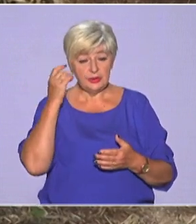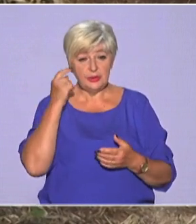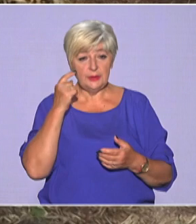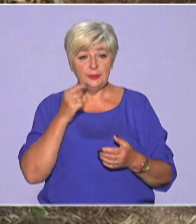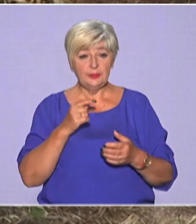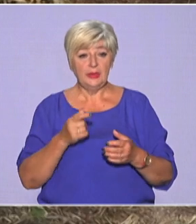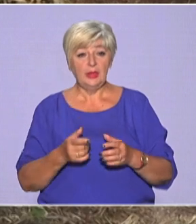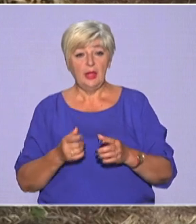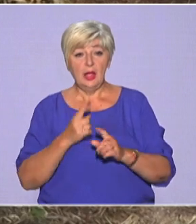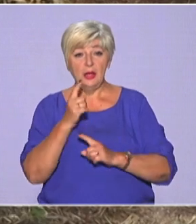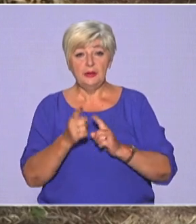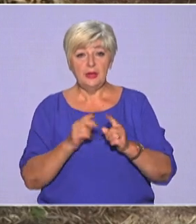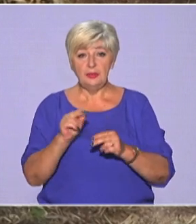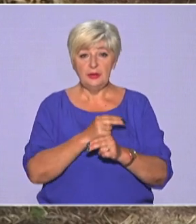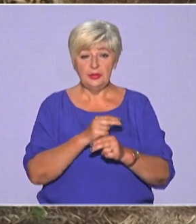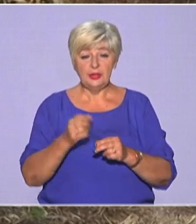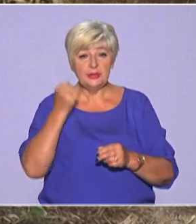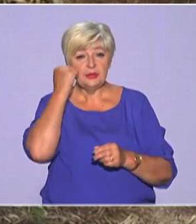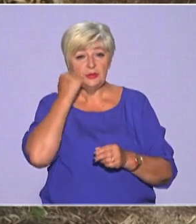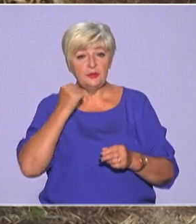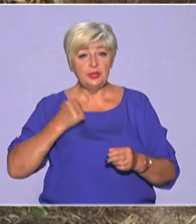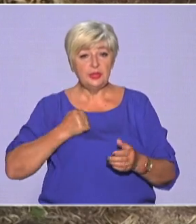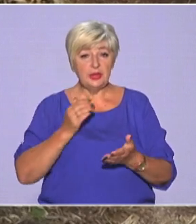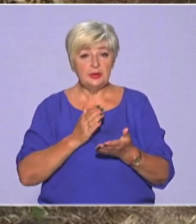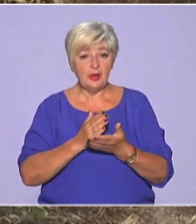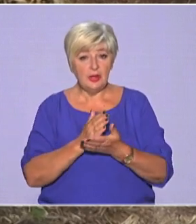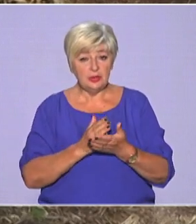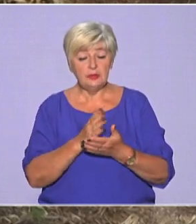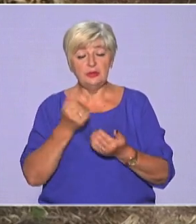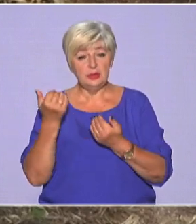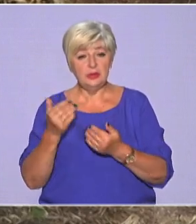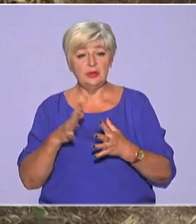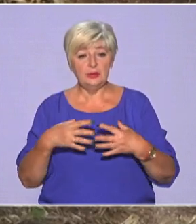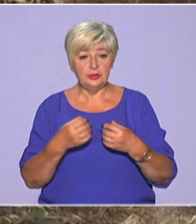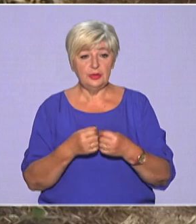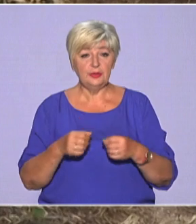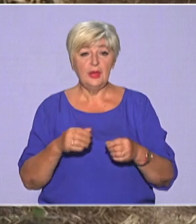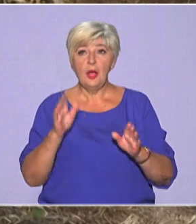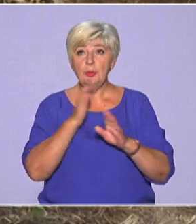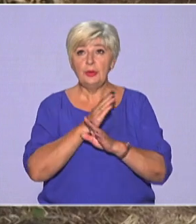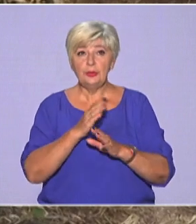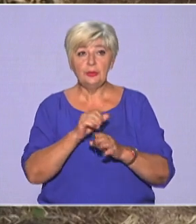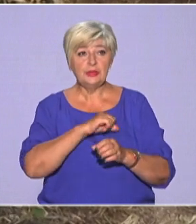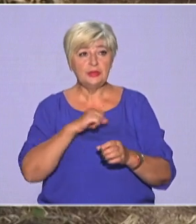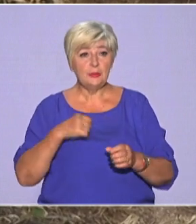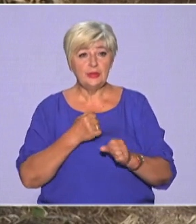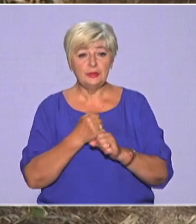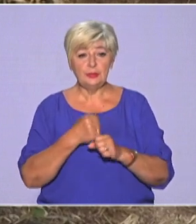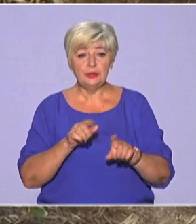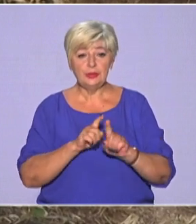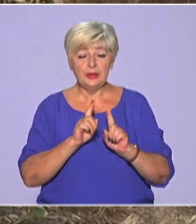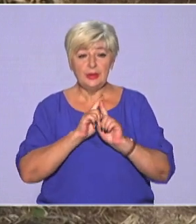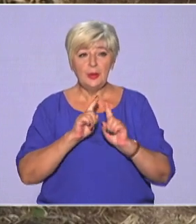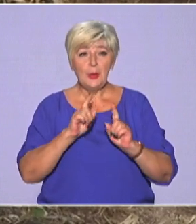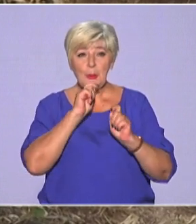реінтеграцію, реабілітацію ветеранів та їхніх родин. Тут сама природа зробила такий дарунок. Ми маємо шикарний просто